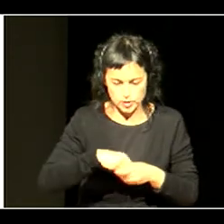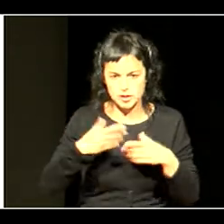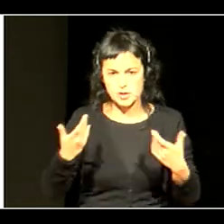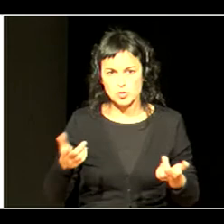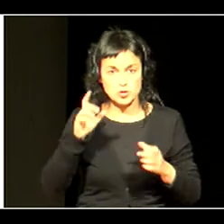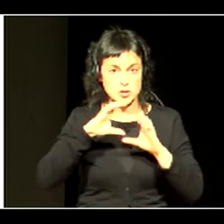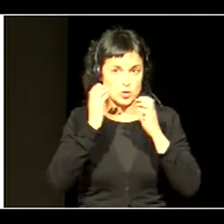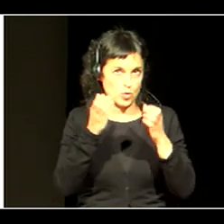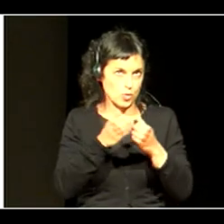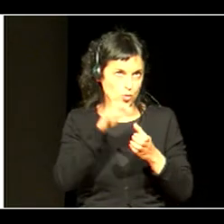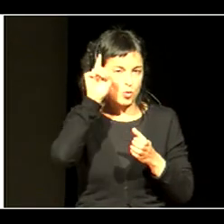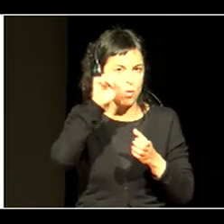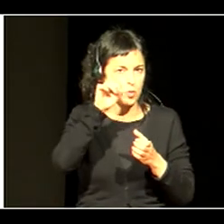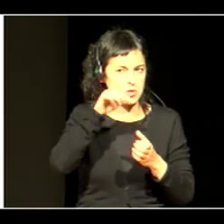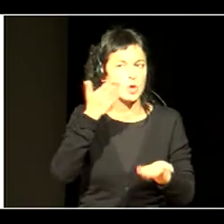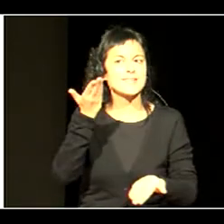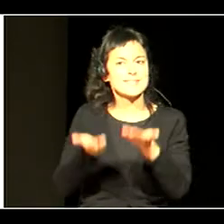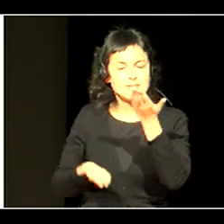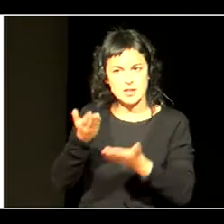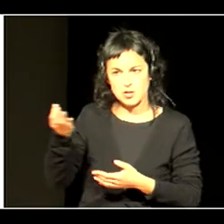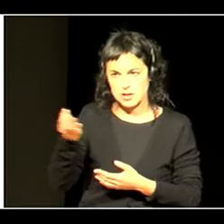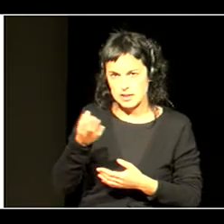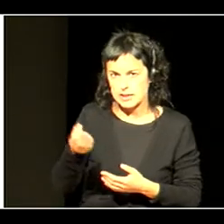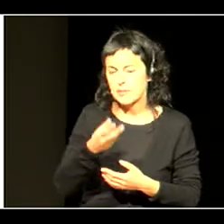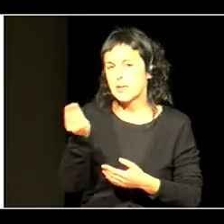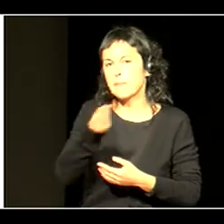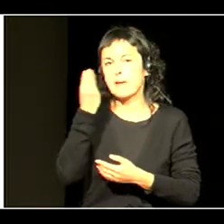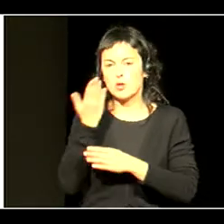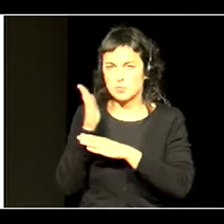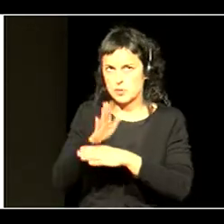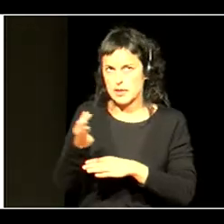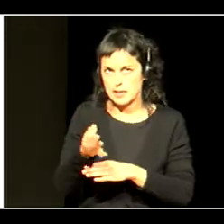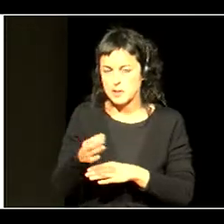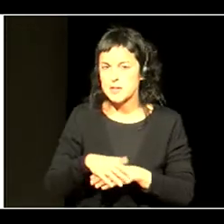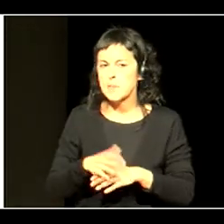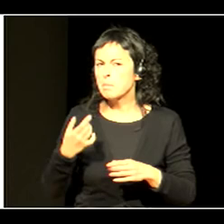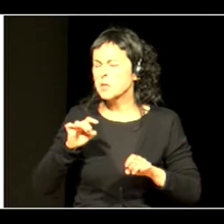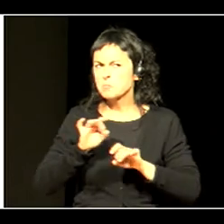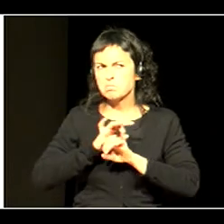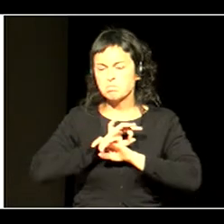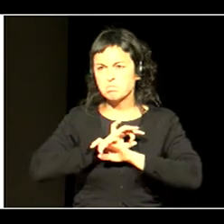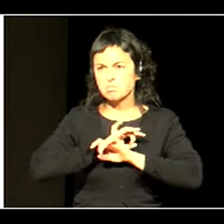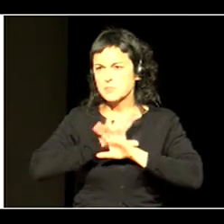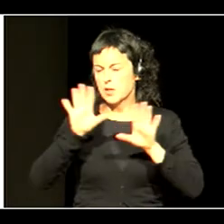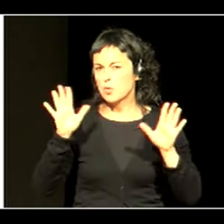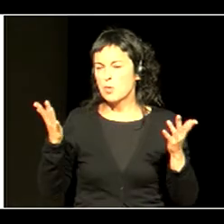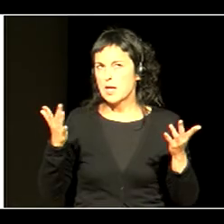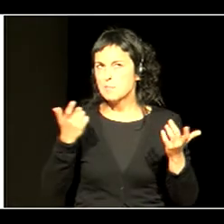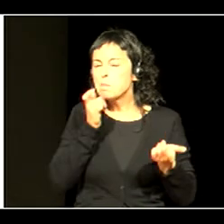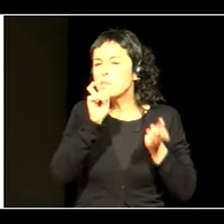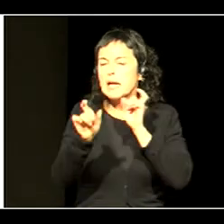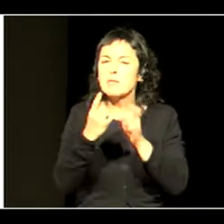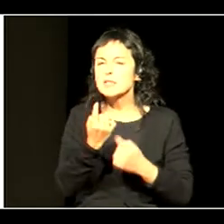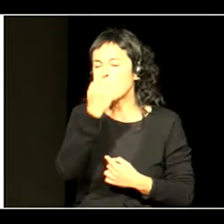bere iritzia edo balorazio egin bar du eta obakuntzak egin bar dira, baina argi dagoena da, ba, hitz batzuk etortzen zaizki burura